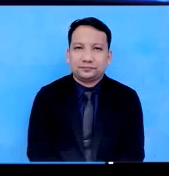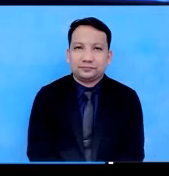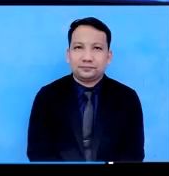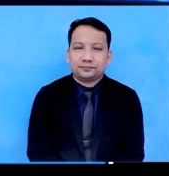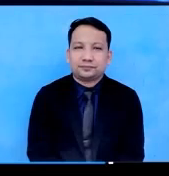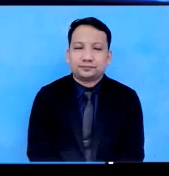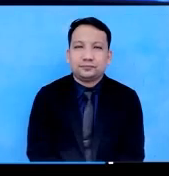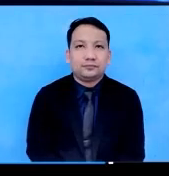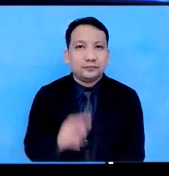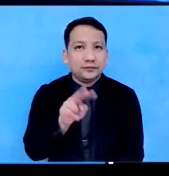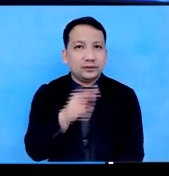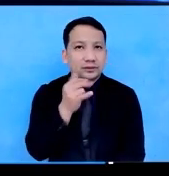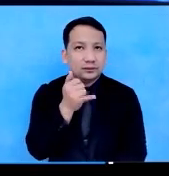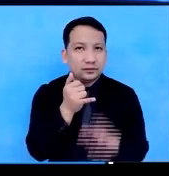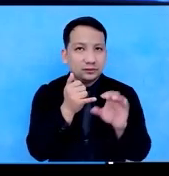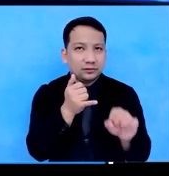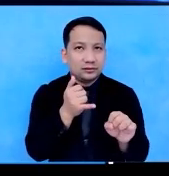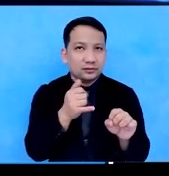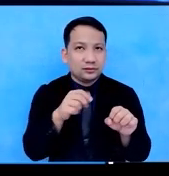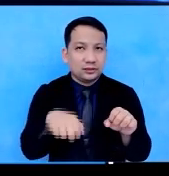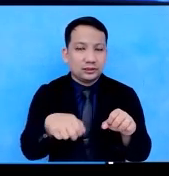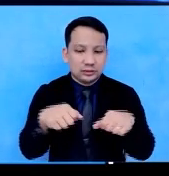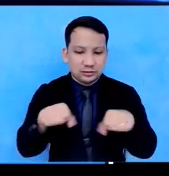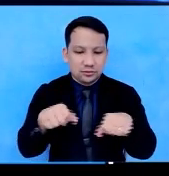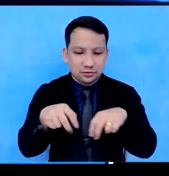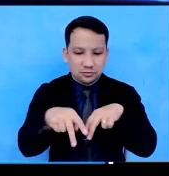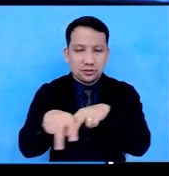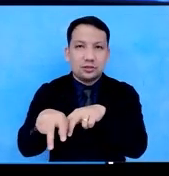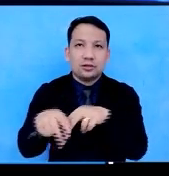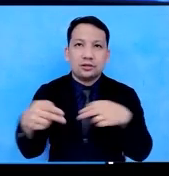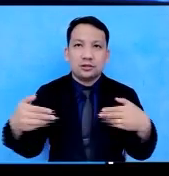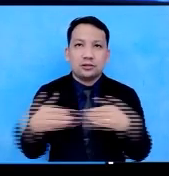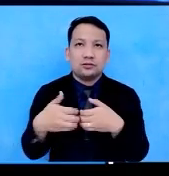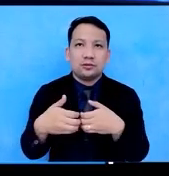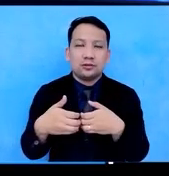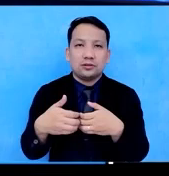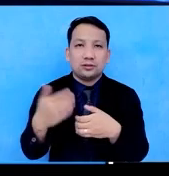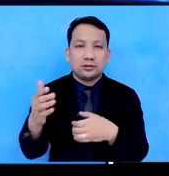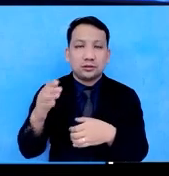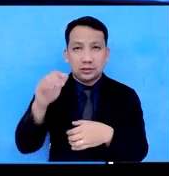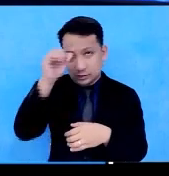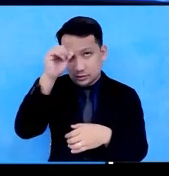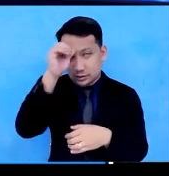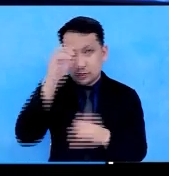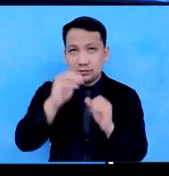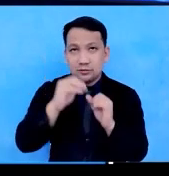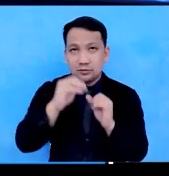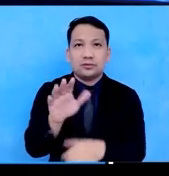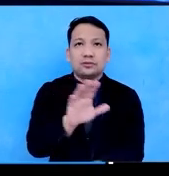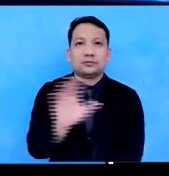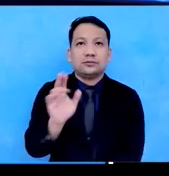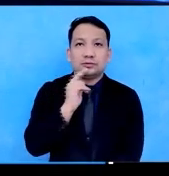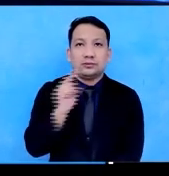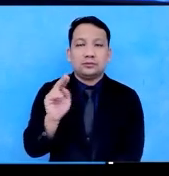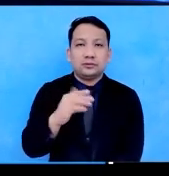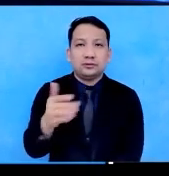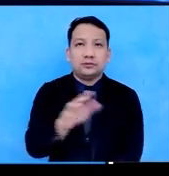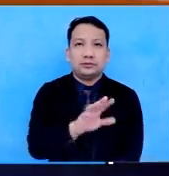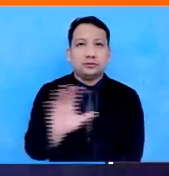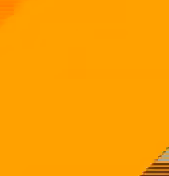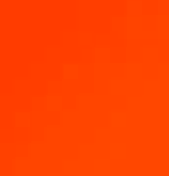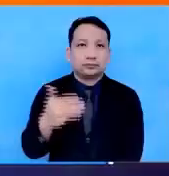Sa pulsa video ang pangangaladkad ng isang rider sa nakabanggaan niyang motorista sa India. Yan at iba pang balita sa ating Frontline News